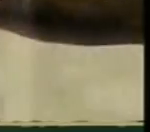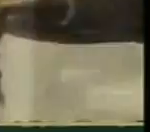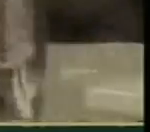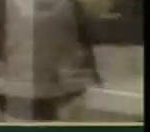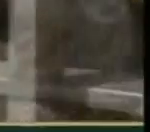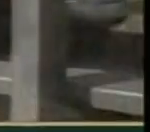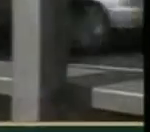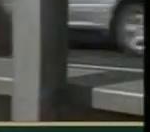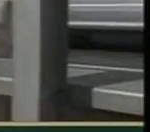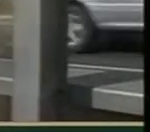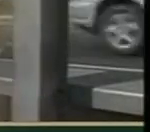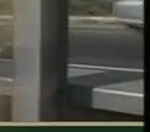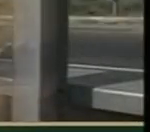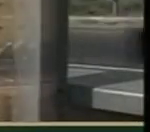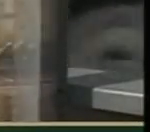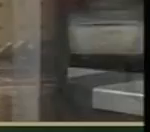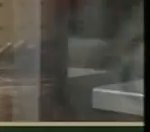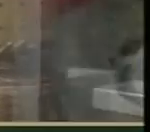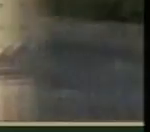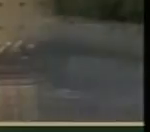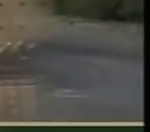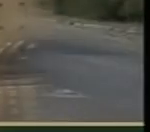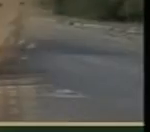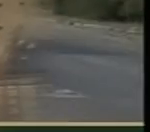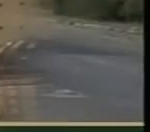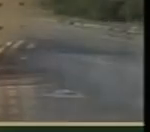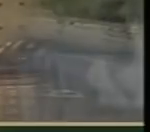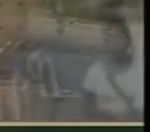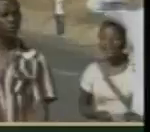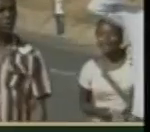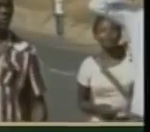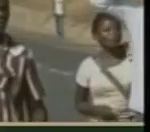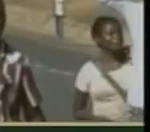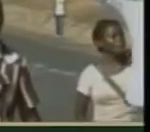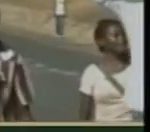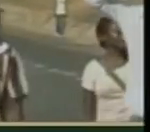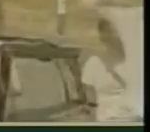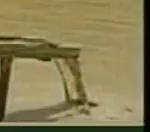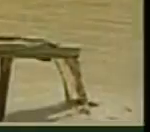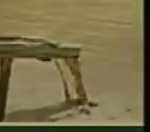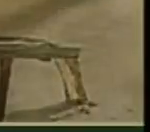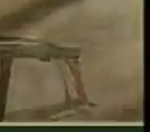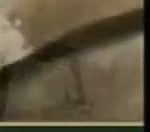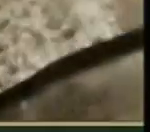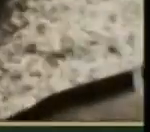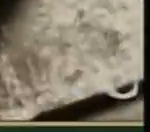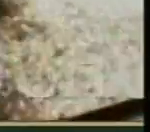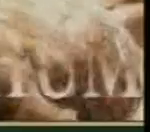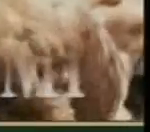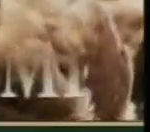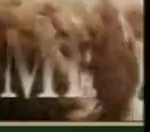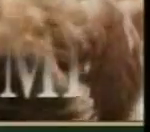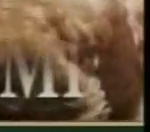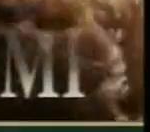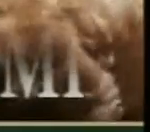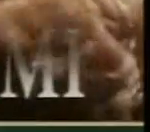Tanzania. Jengeni madaraja kutoka upande mmoja kwenda upande mwingine. Ni fursa ya kipekee yenye kusudi la kujenga mstakabali wa